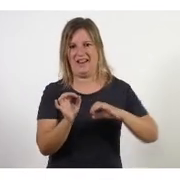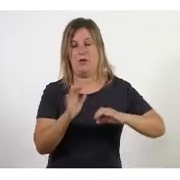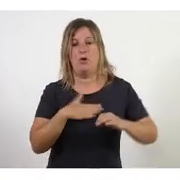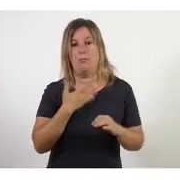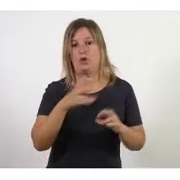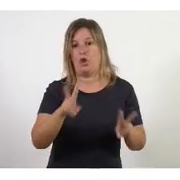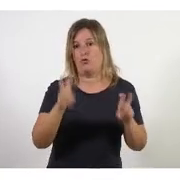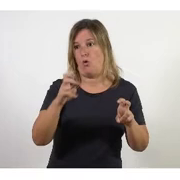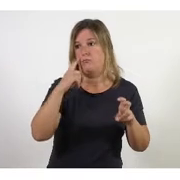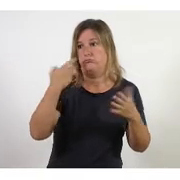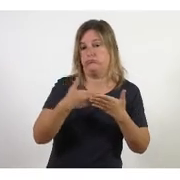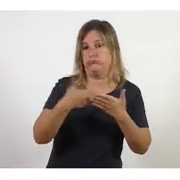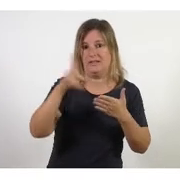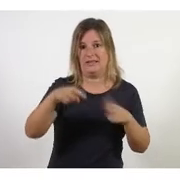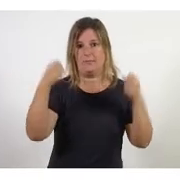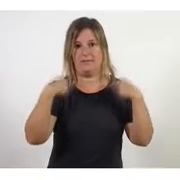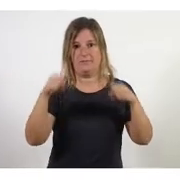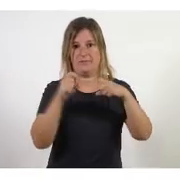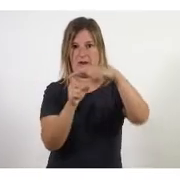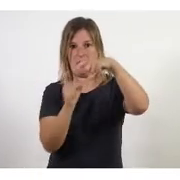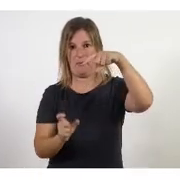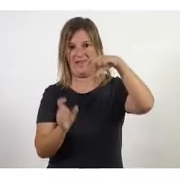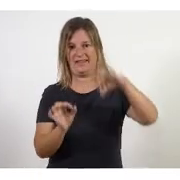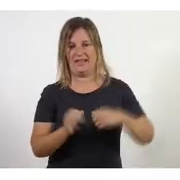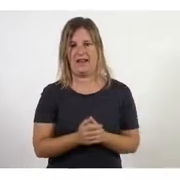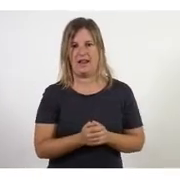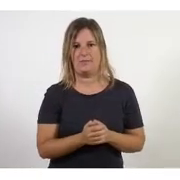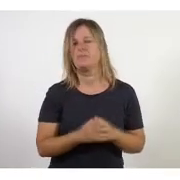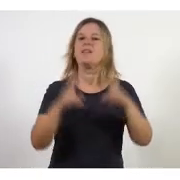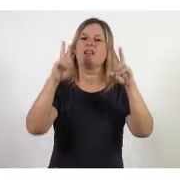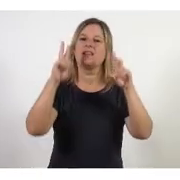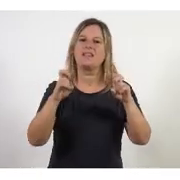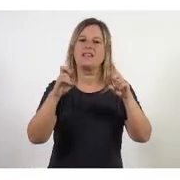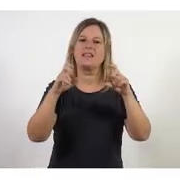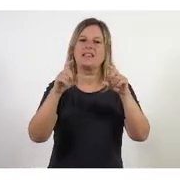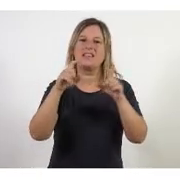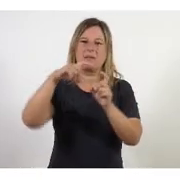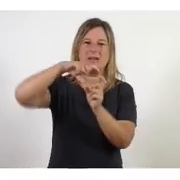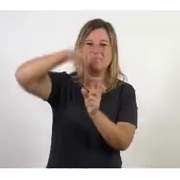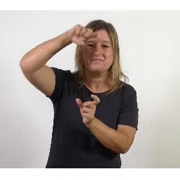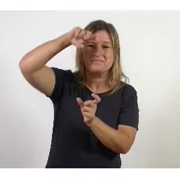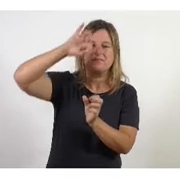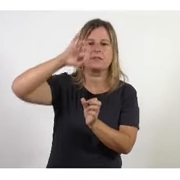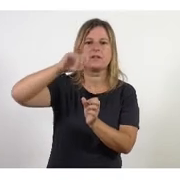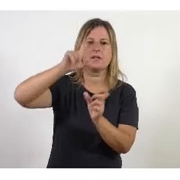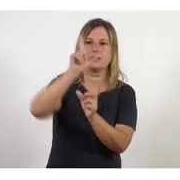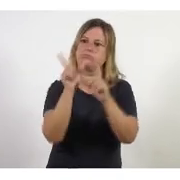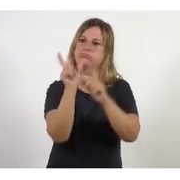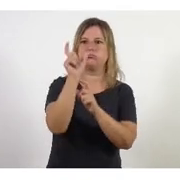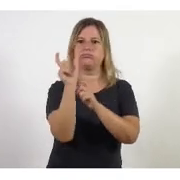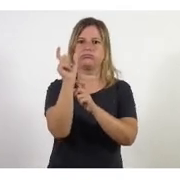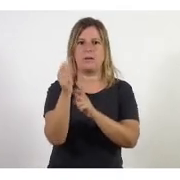innovar, podem assajar vídeo en vertical. A nivell de composició, d'enquadrament, el vertical és una mica més complicat que